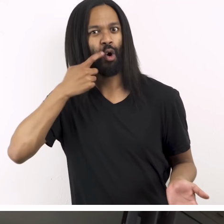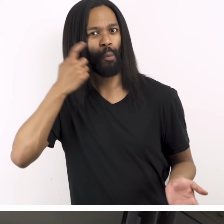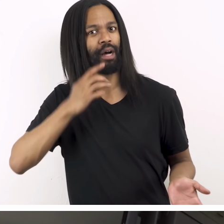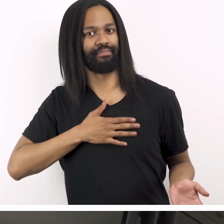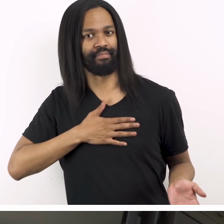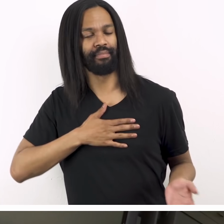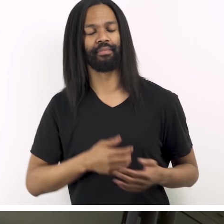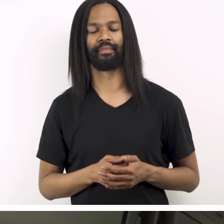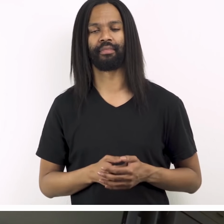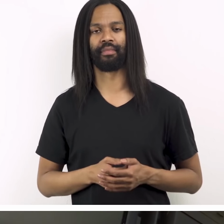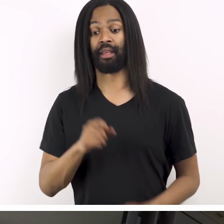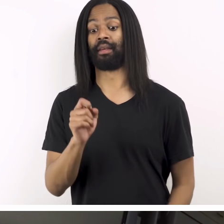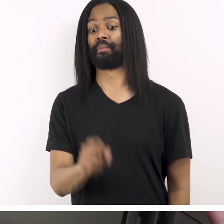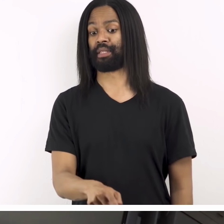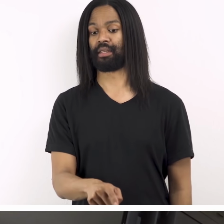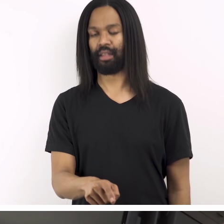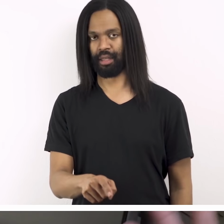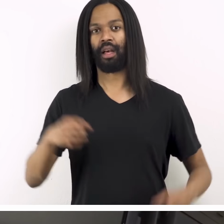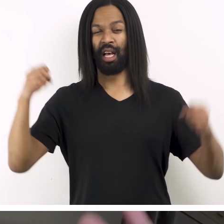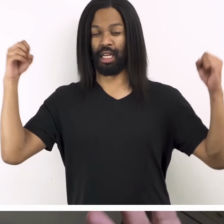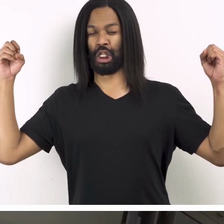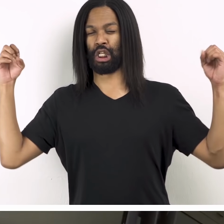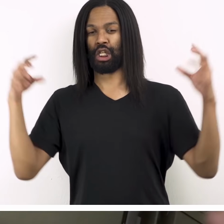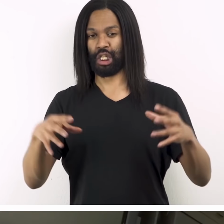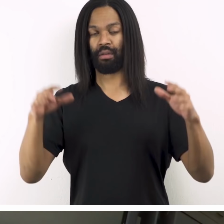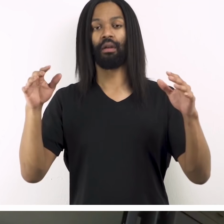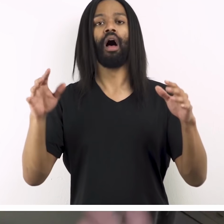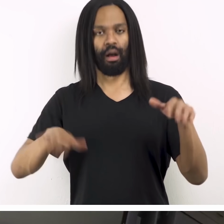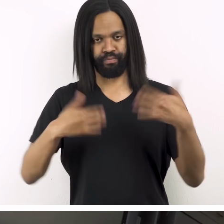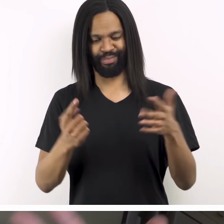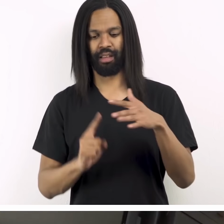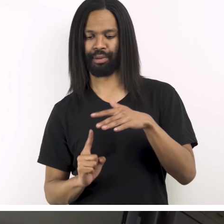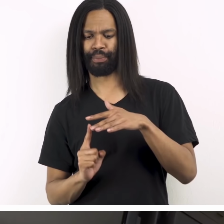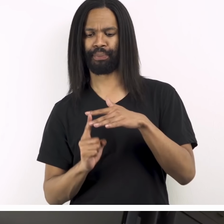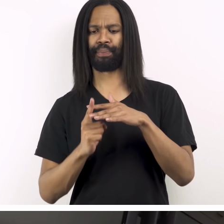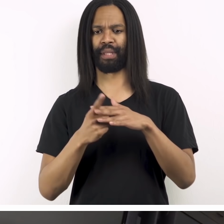c'est la constatation, c'est le Selum a besoin de lumière pour pousser et vous faire des